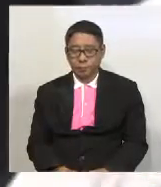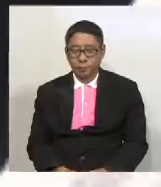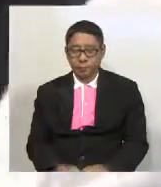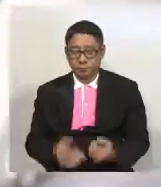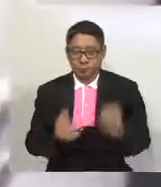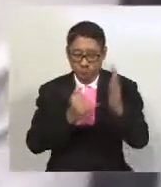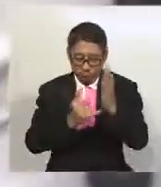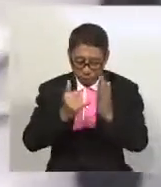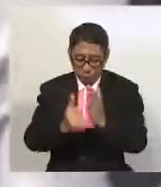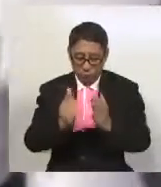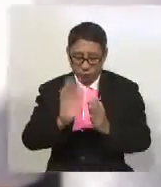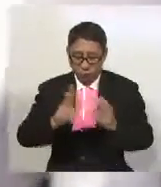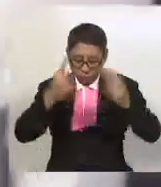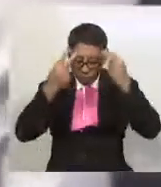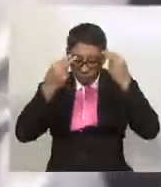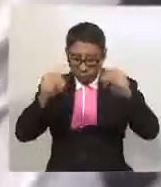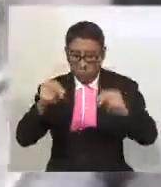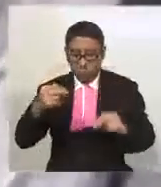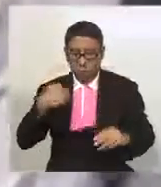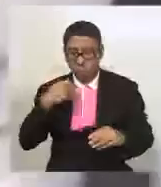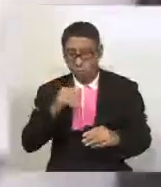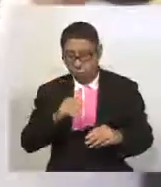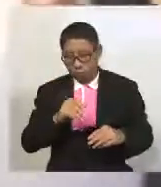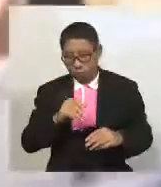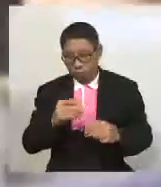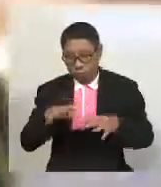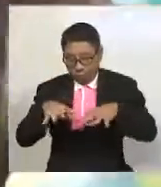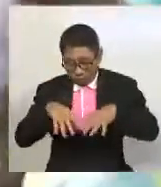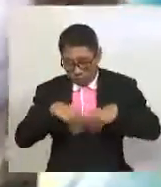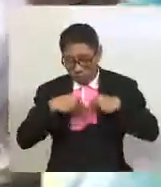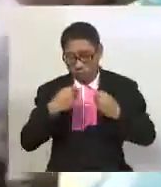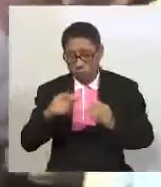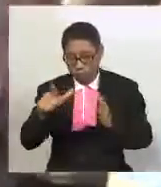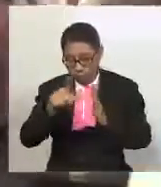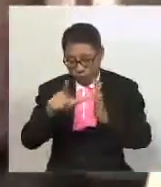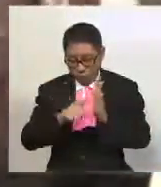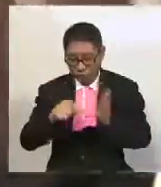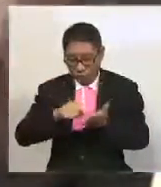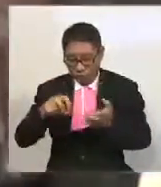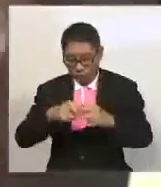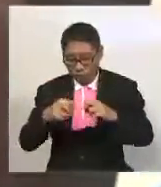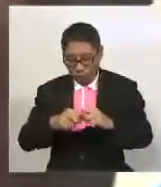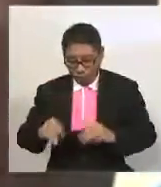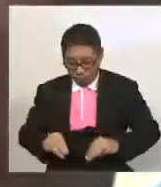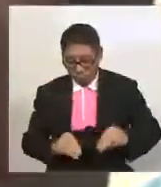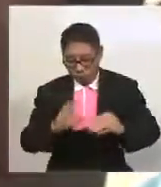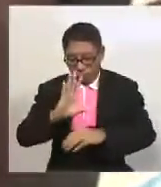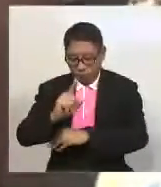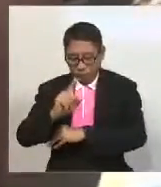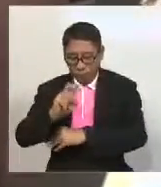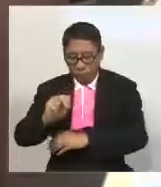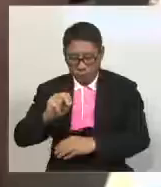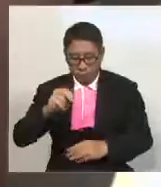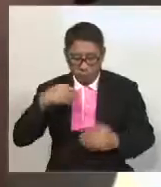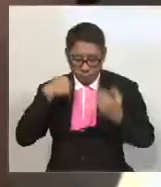ว่าการลงพื้นที่ของท่านนายกรัฐมนตรีเนี่ยนะคะนอกจากจะไปรับหลักการโครงการแก้ปัญหาลุ่มน้ำชีทั้งระบบแล้วก็ยังได้ไปมอบ